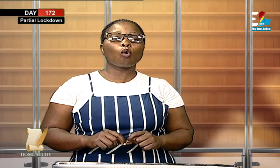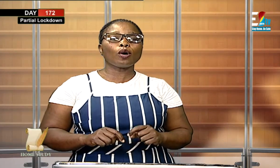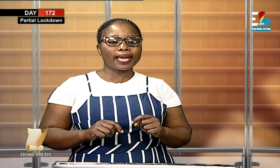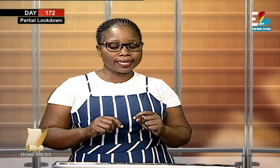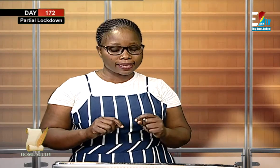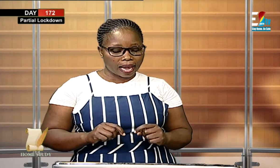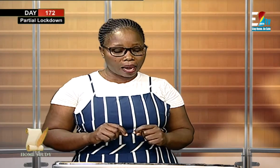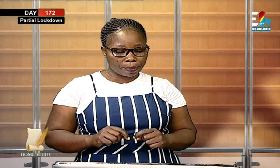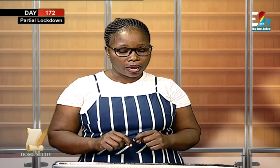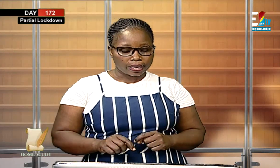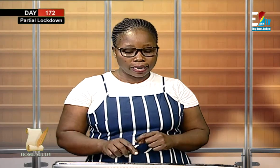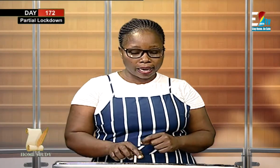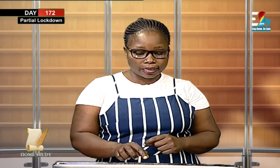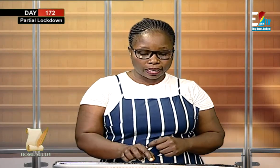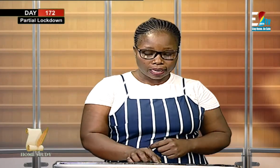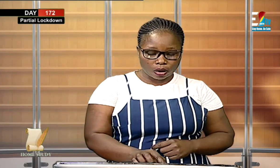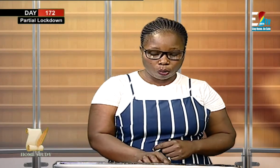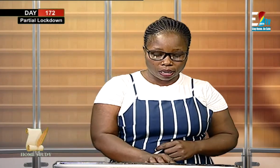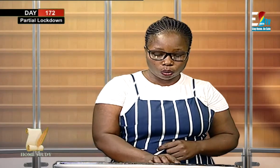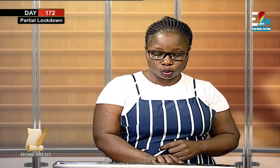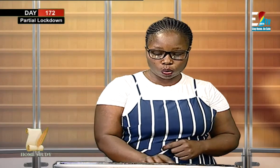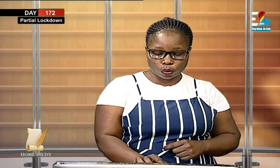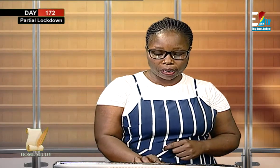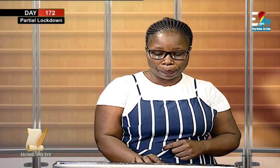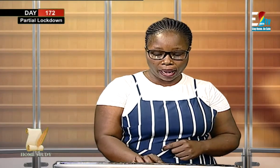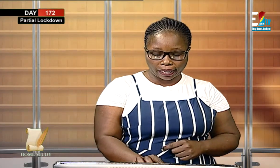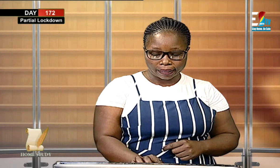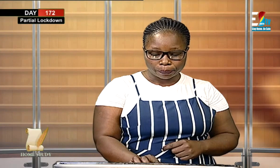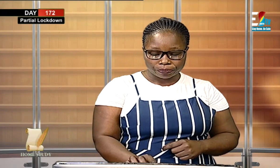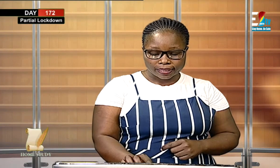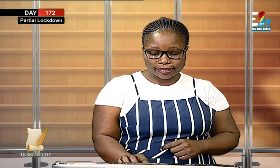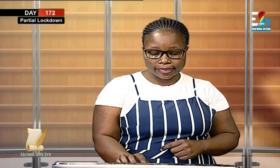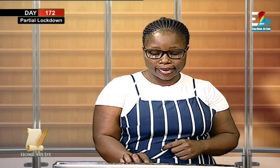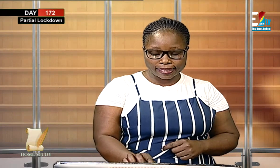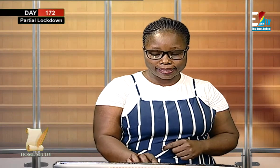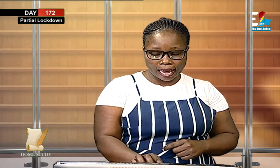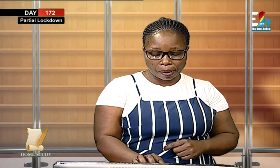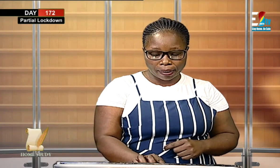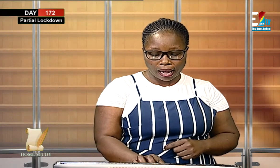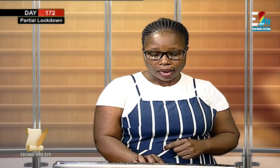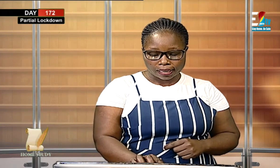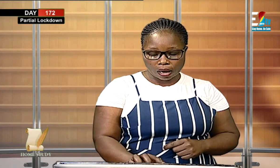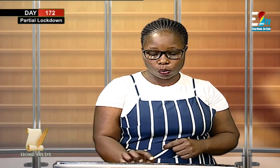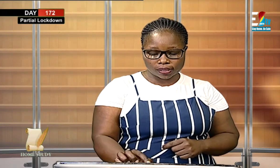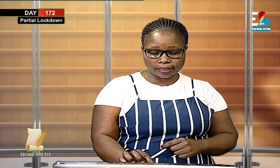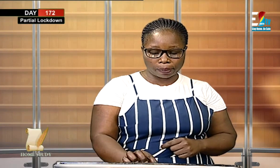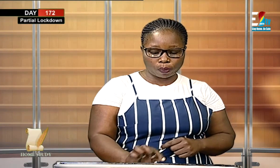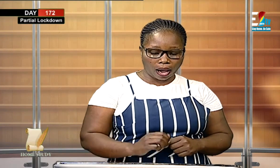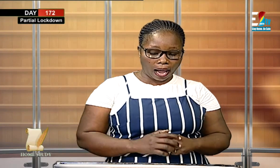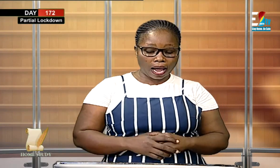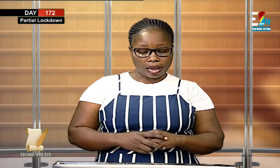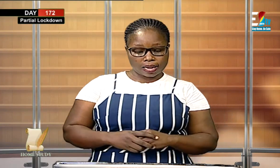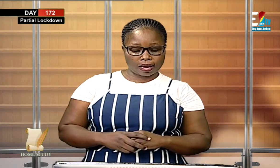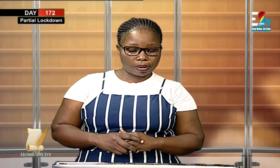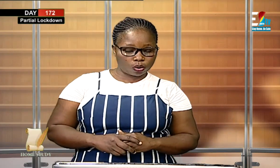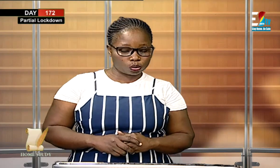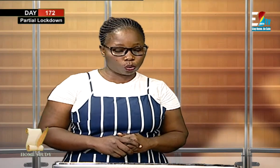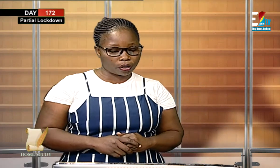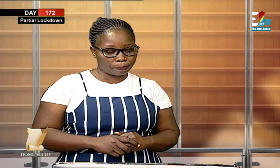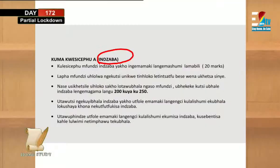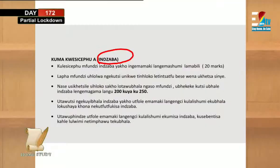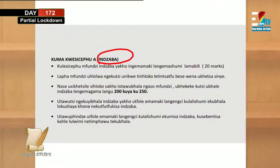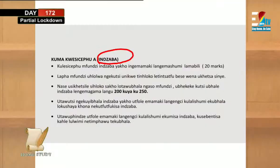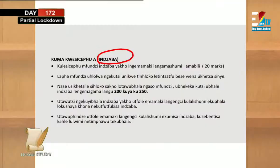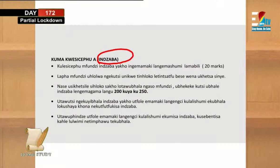khona kunenzaba nayi lekumele ukuthi uyibhale. Sinenzaba la kusicephu A lekumele